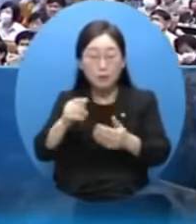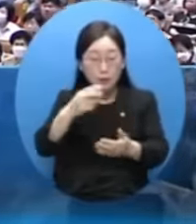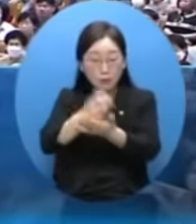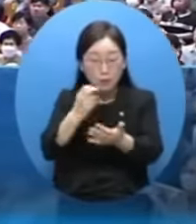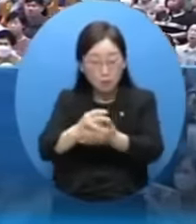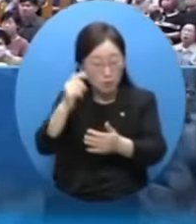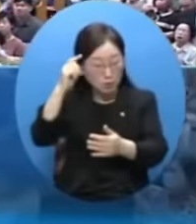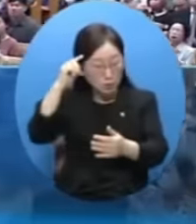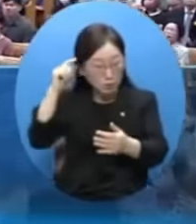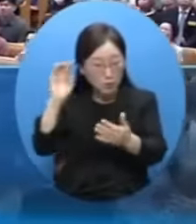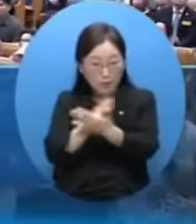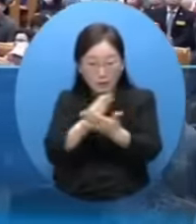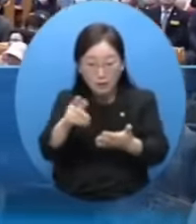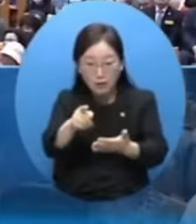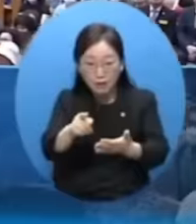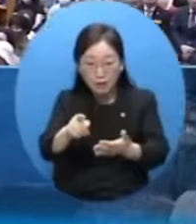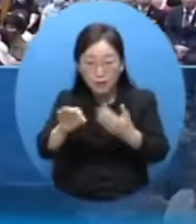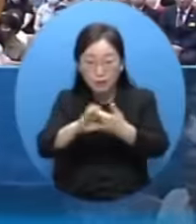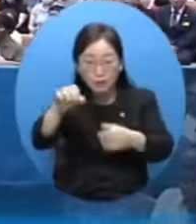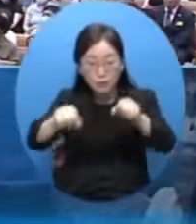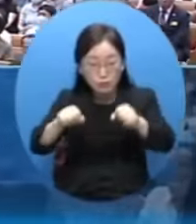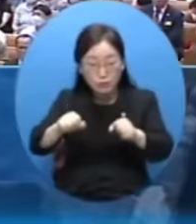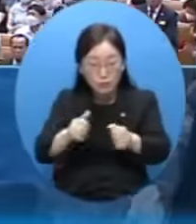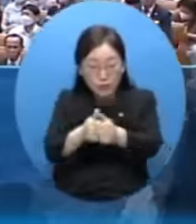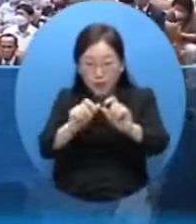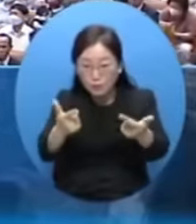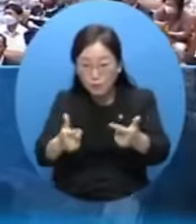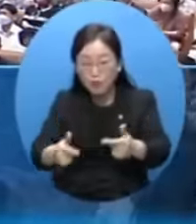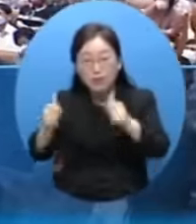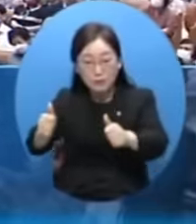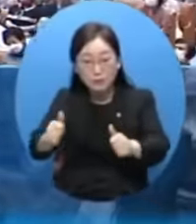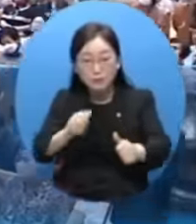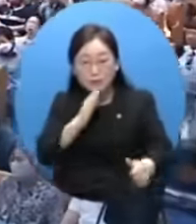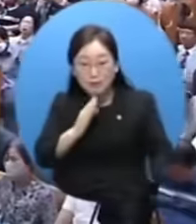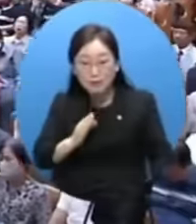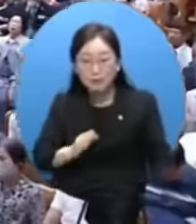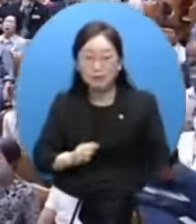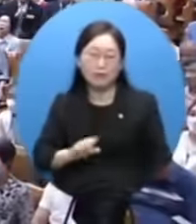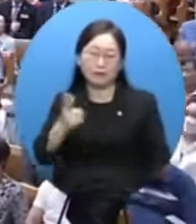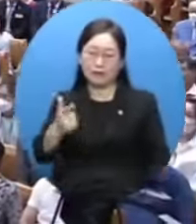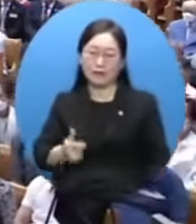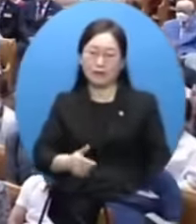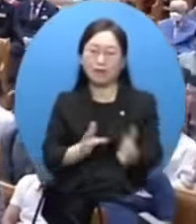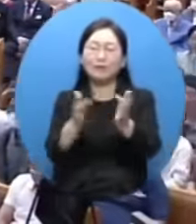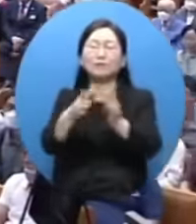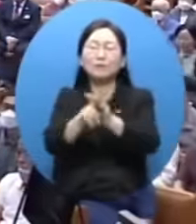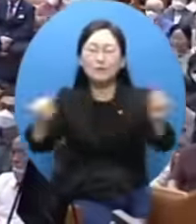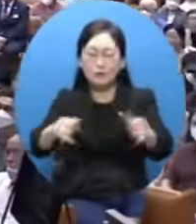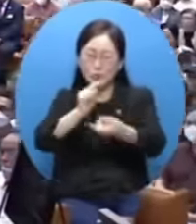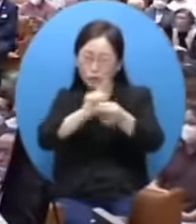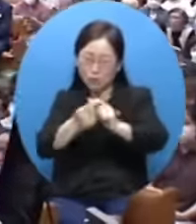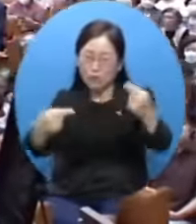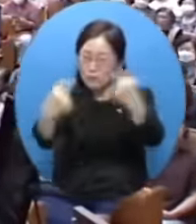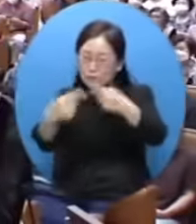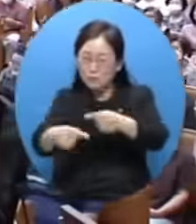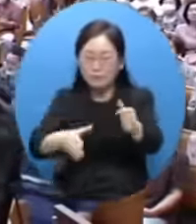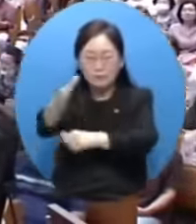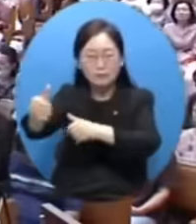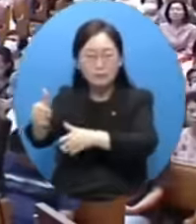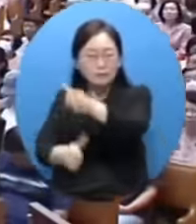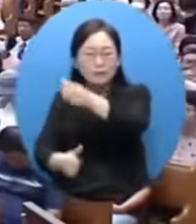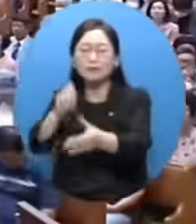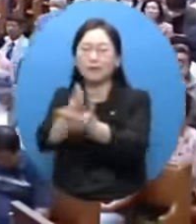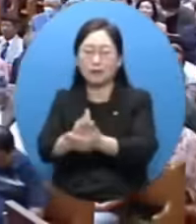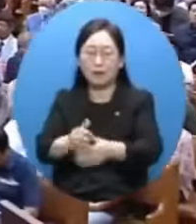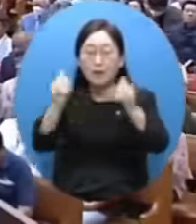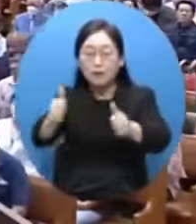율법의 진행자가 아니오 재판관이로다. 믿는 사람들끼리 비방하고 판단하고 물고 뜯으면 안 된다. 왜? 재판관은